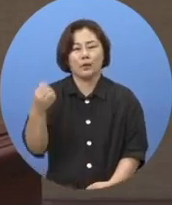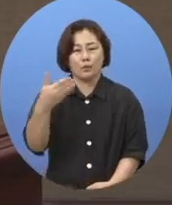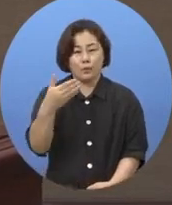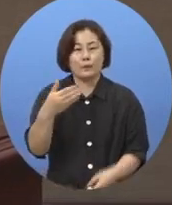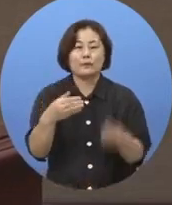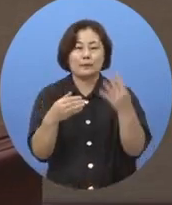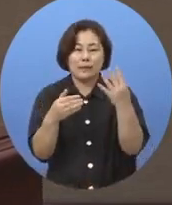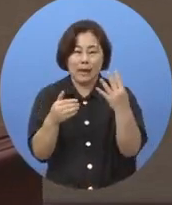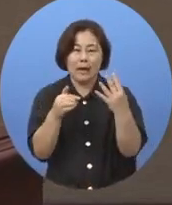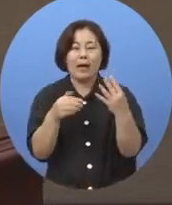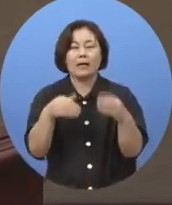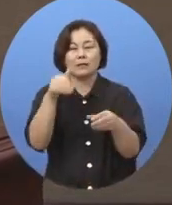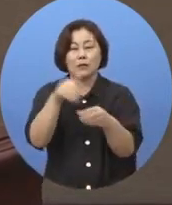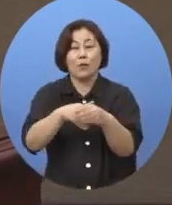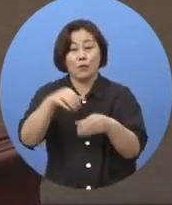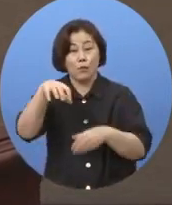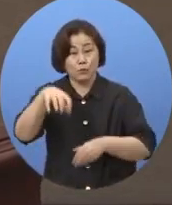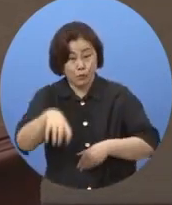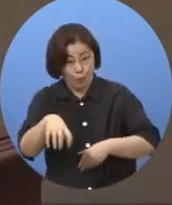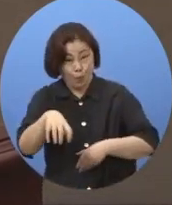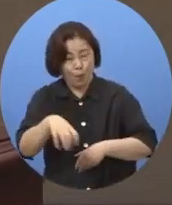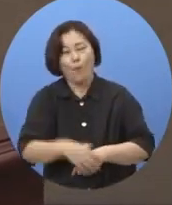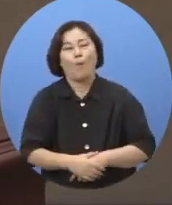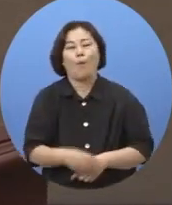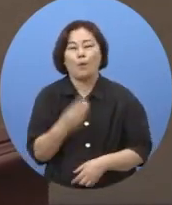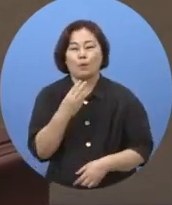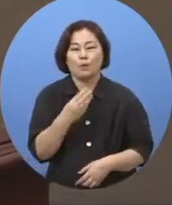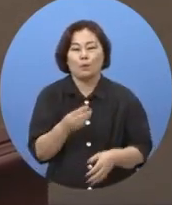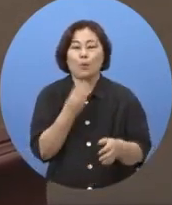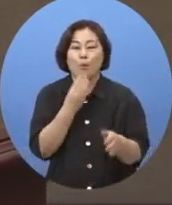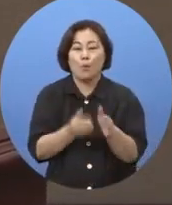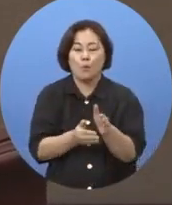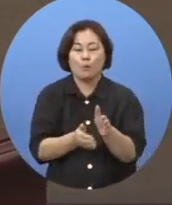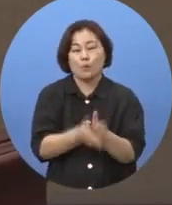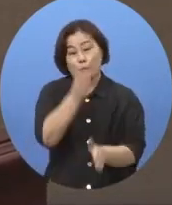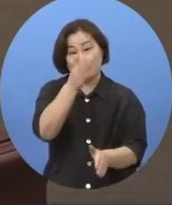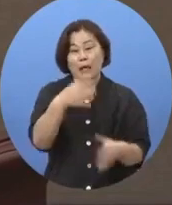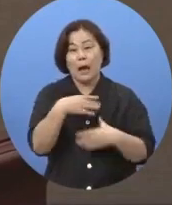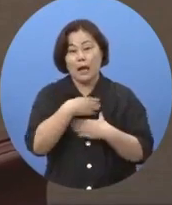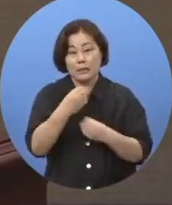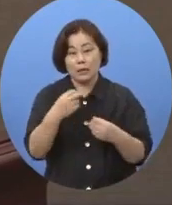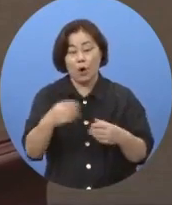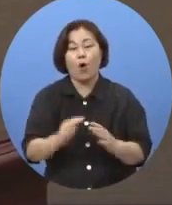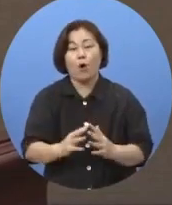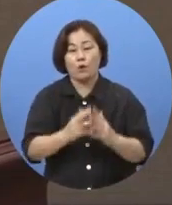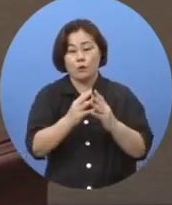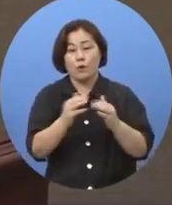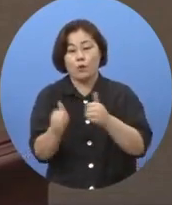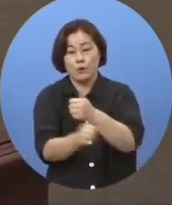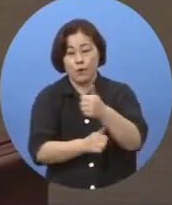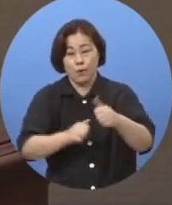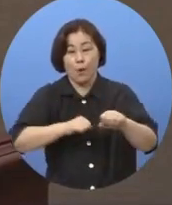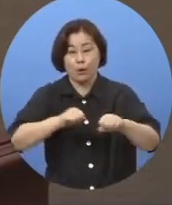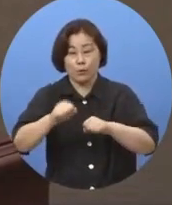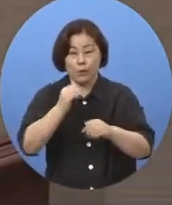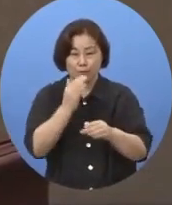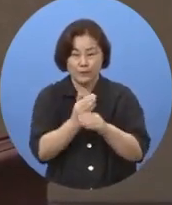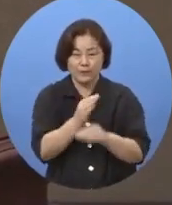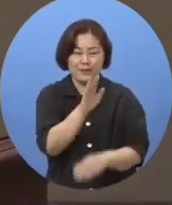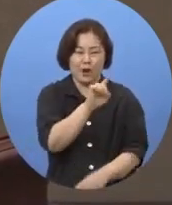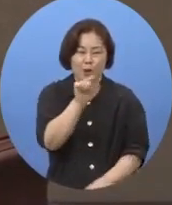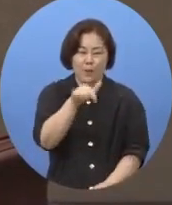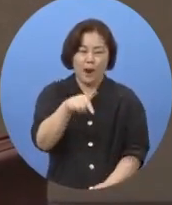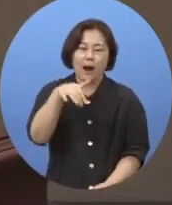제4 선거구 출신으로 도시안전건설위원회 부연정으로 의정 활동을 하고 있는